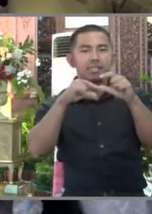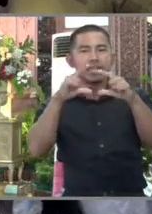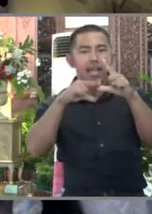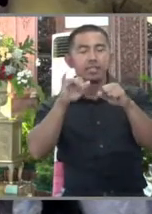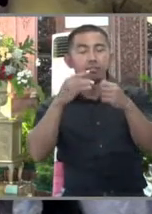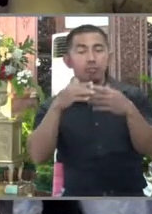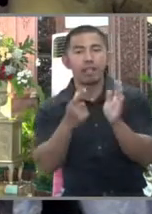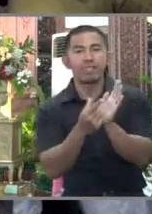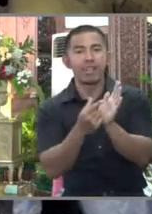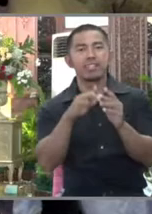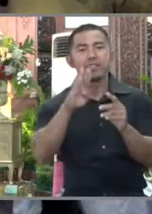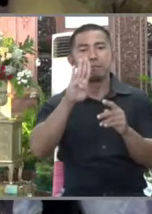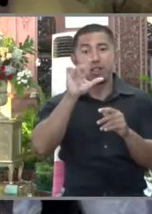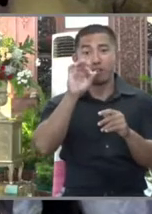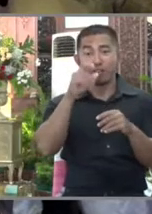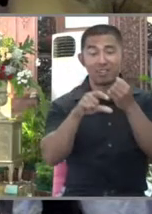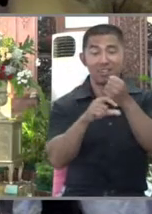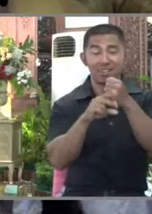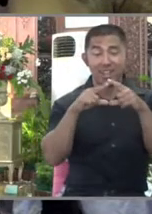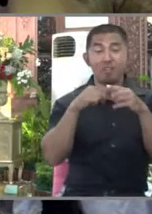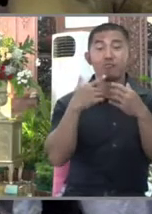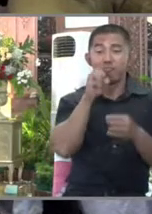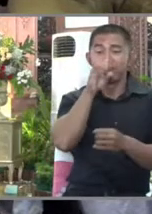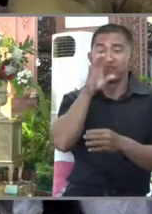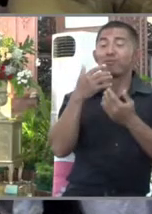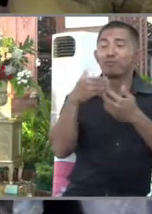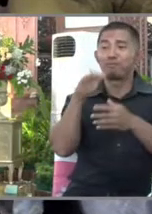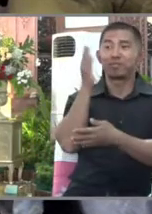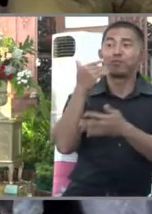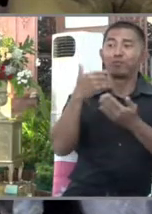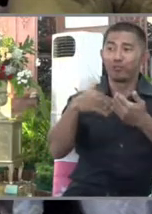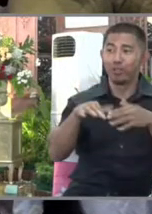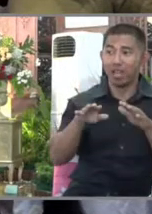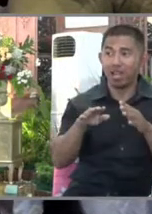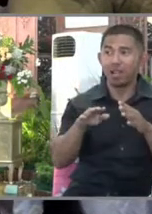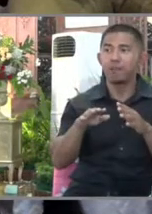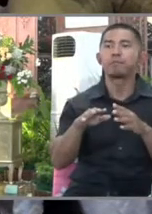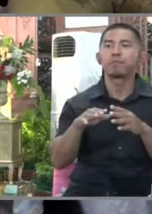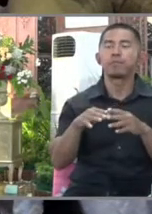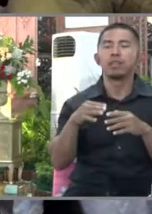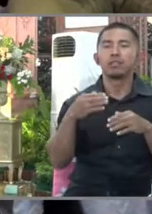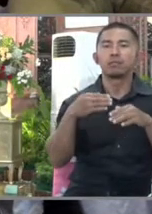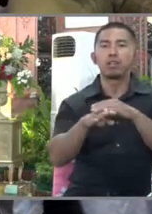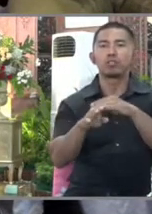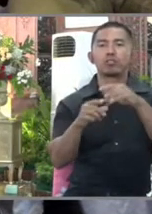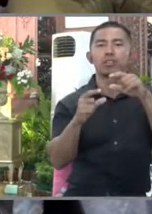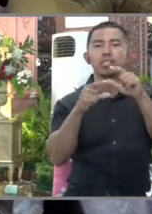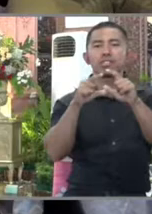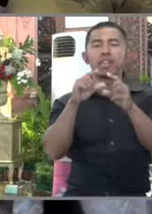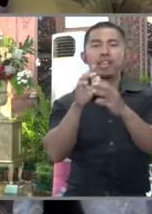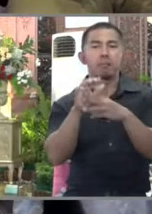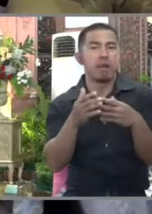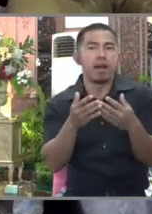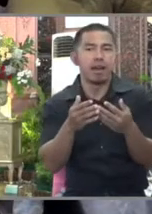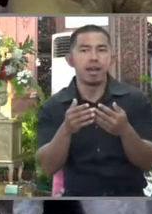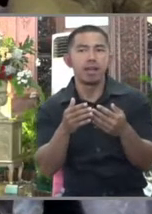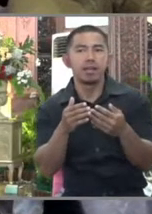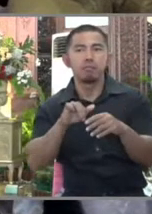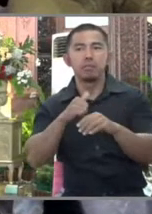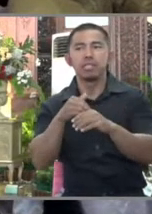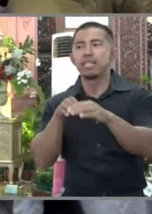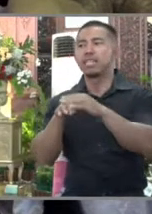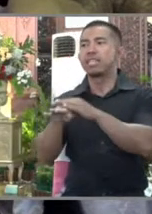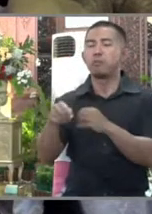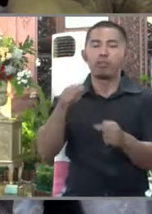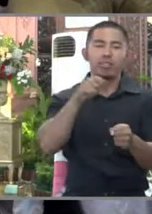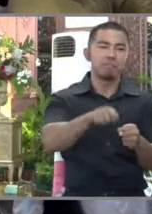Blora menyampaikan apa yang dilakukan di Blora sebagai pemasok sumber daya, manfaatnya dinikmati oleh